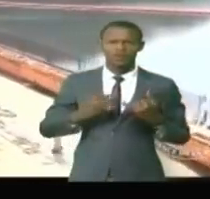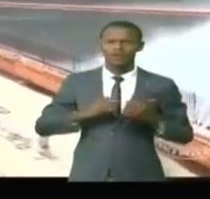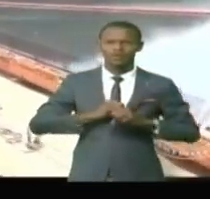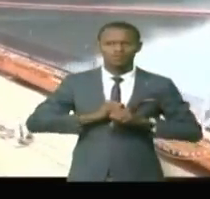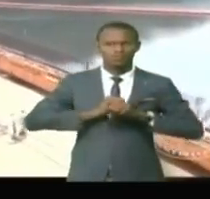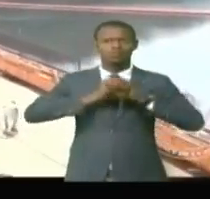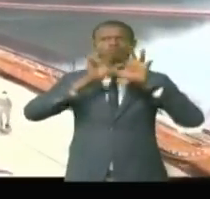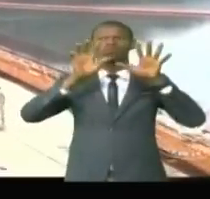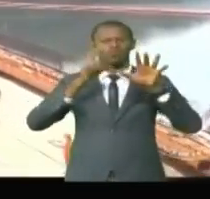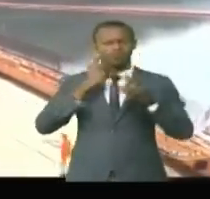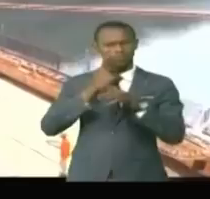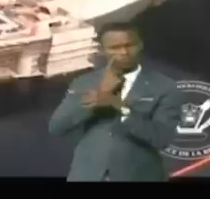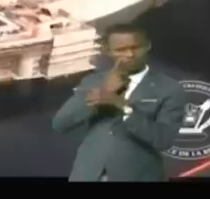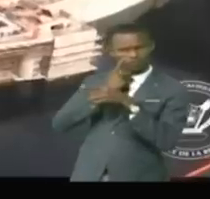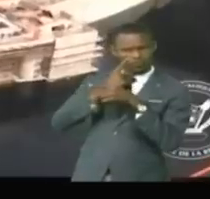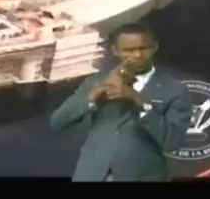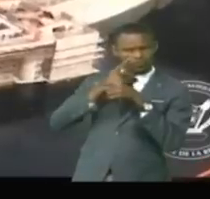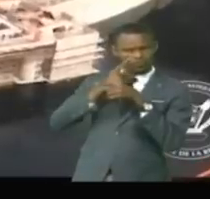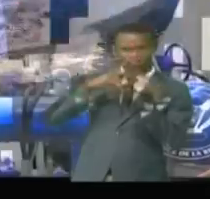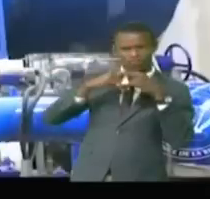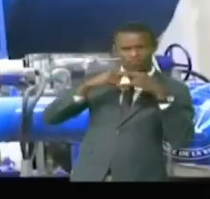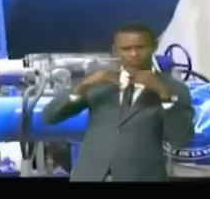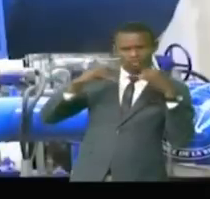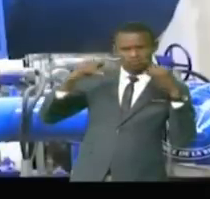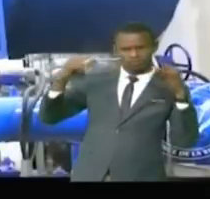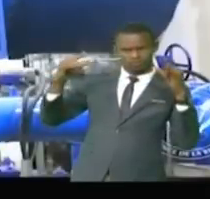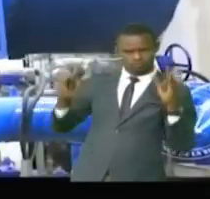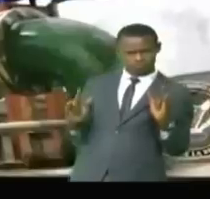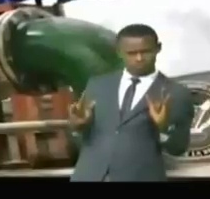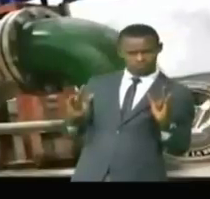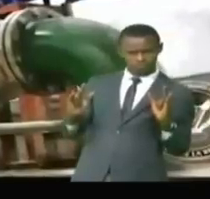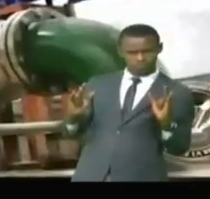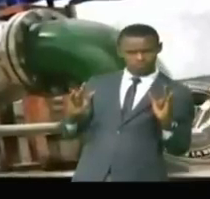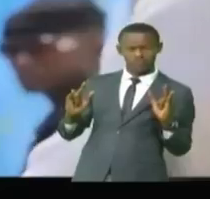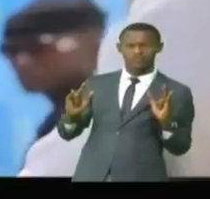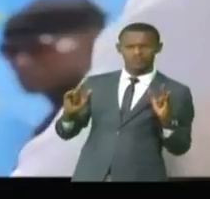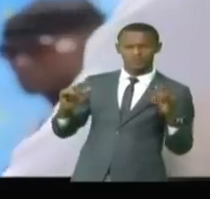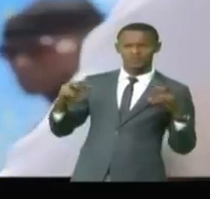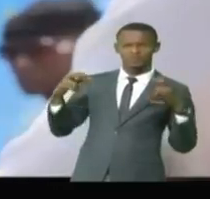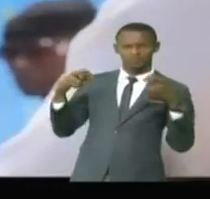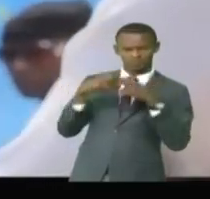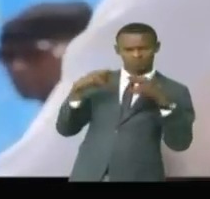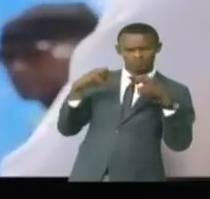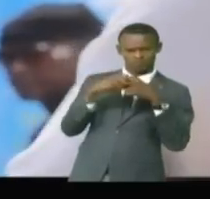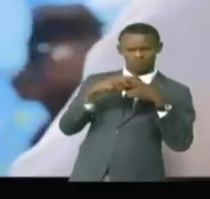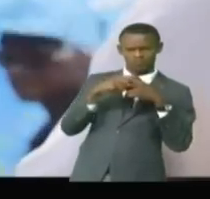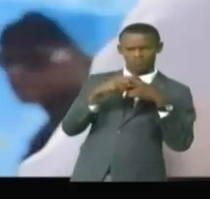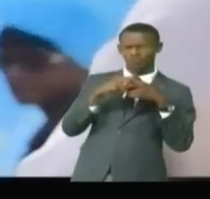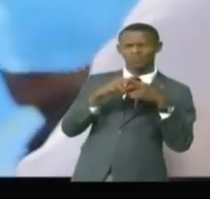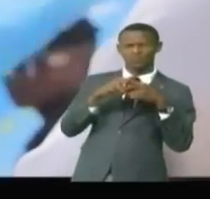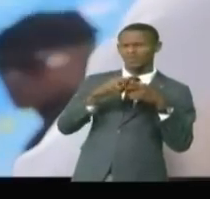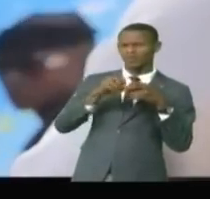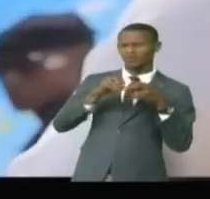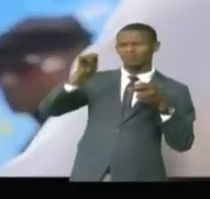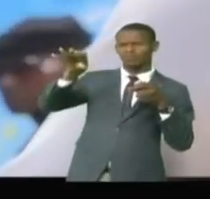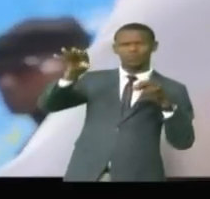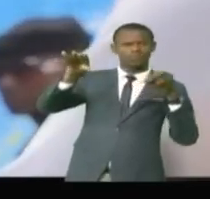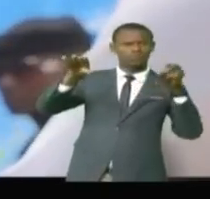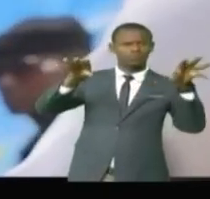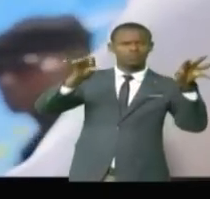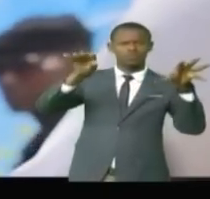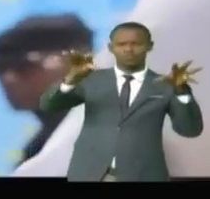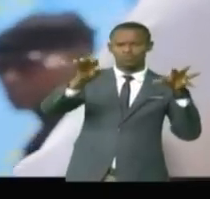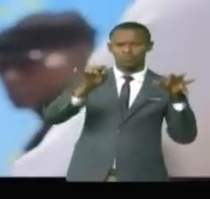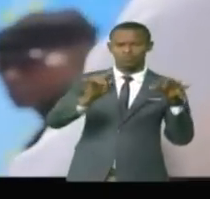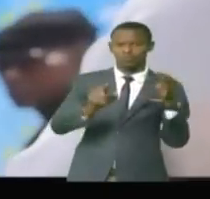qui va fournir de l'énergie électrique aux ménages. Ce que le président vient de faire, c'est énorme, c'est grand. En